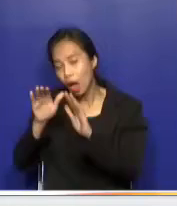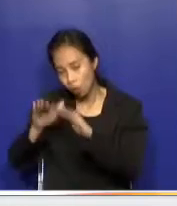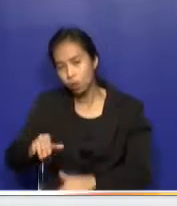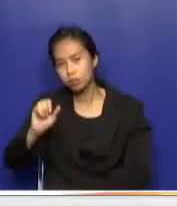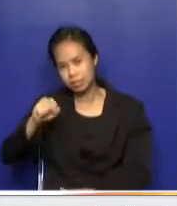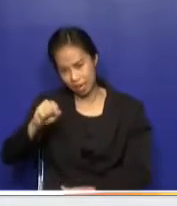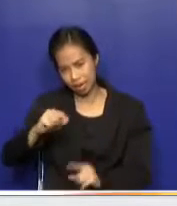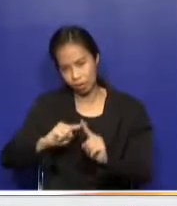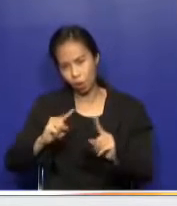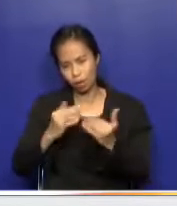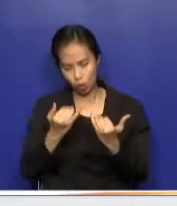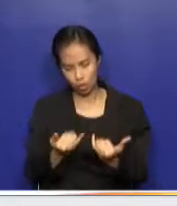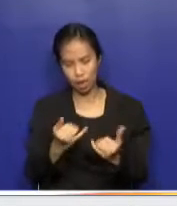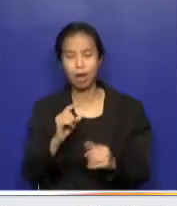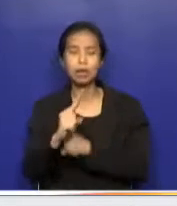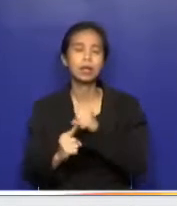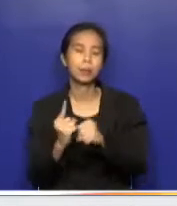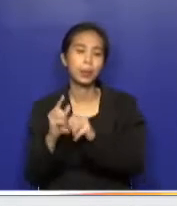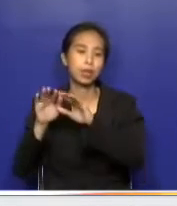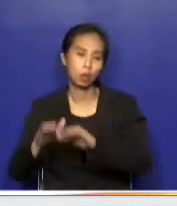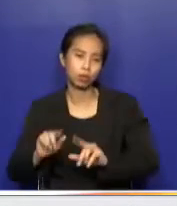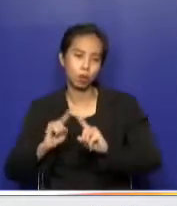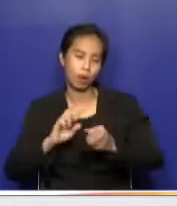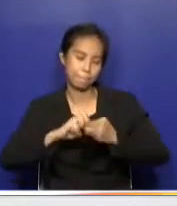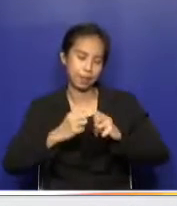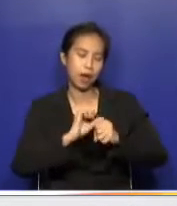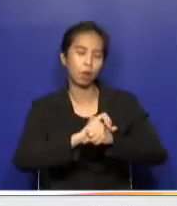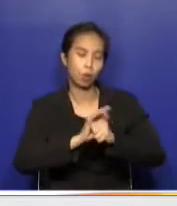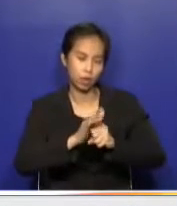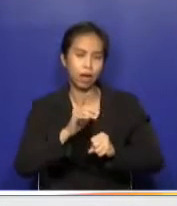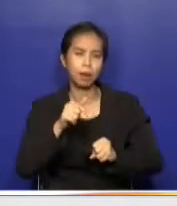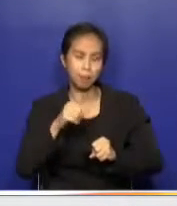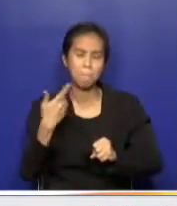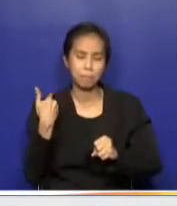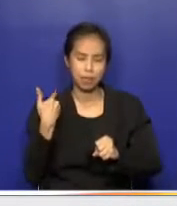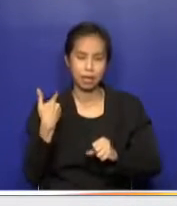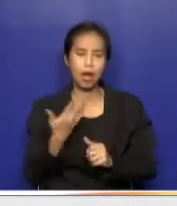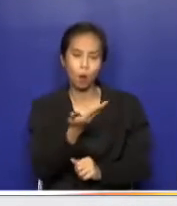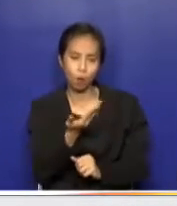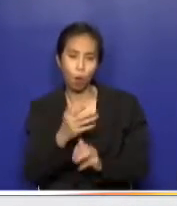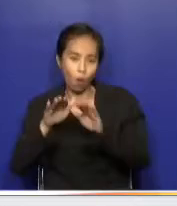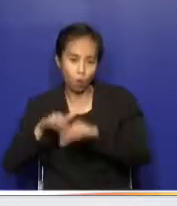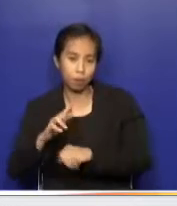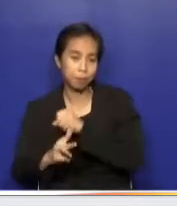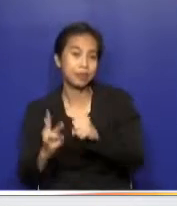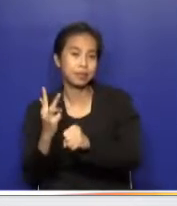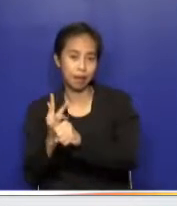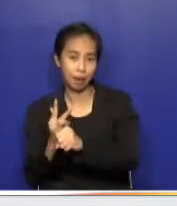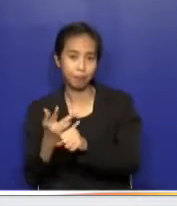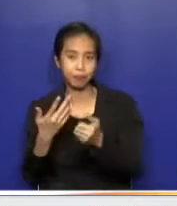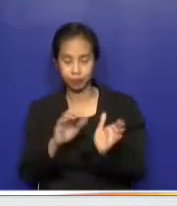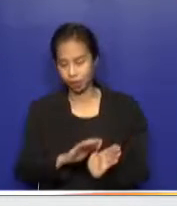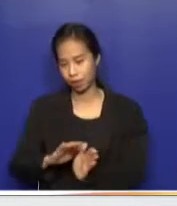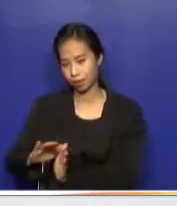มาณสัก3ปีครับท่านประธานแล้วก็เรื่องที่2ครับฝากไปยังกระทรวงการคลังครับเรื่องเงินชดเชย